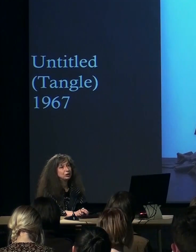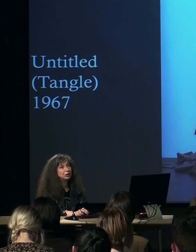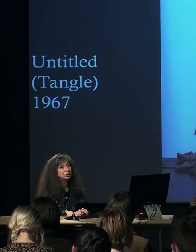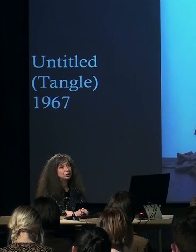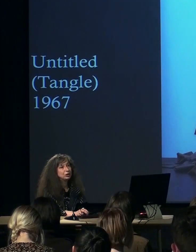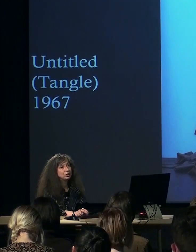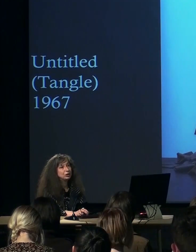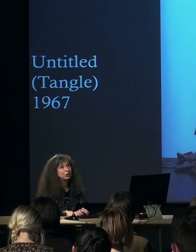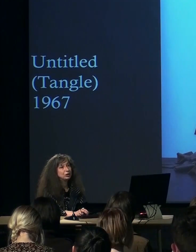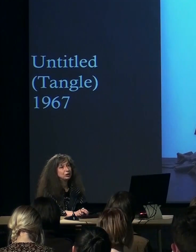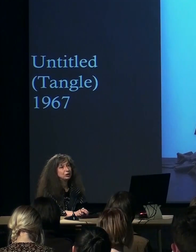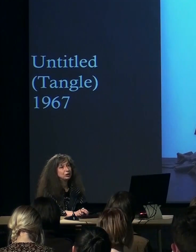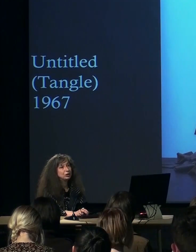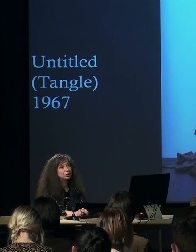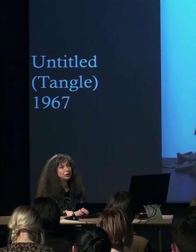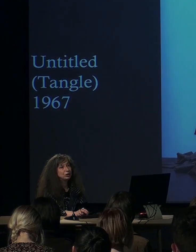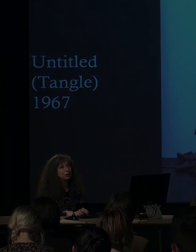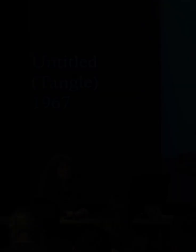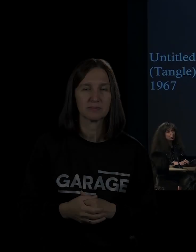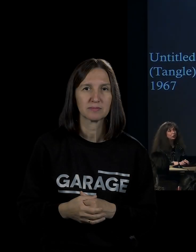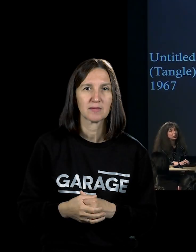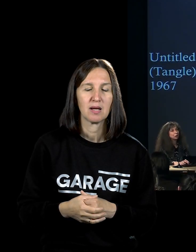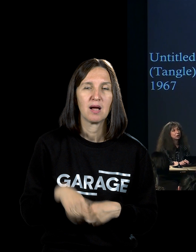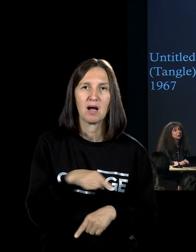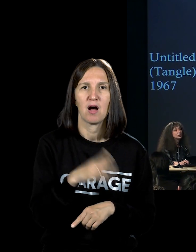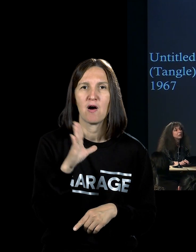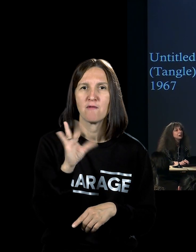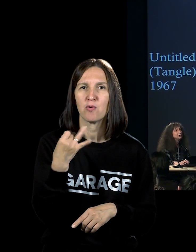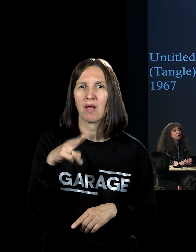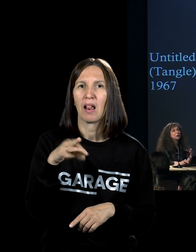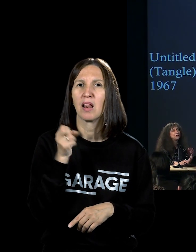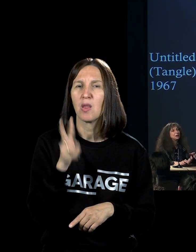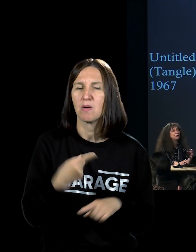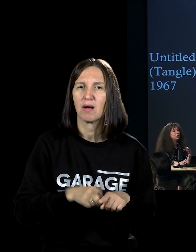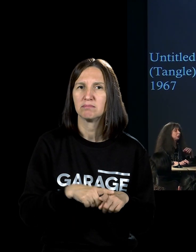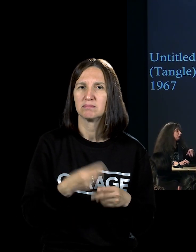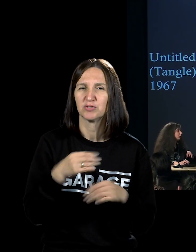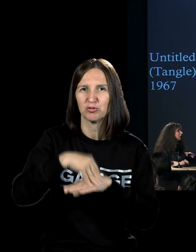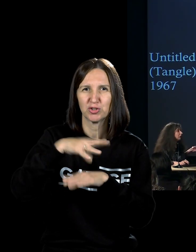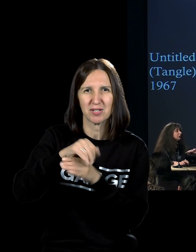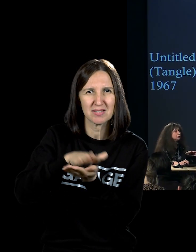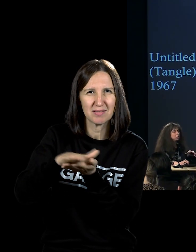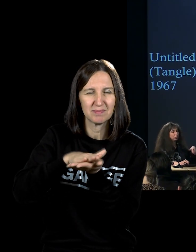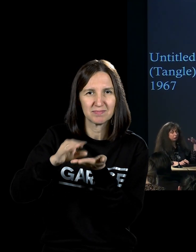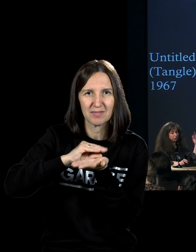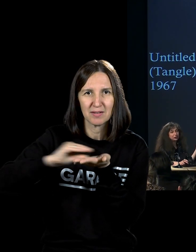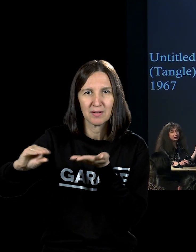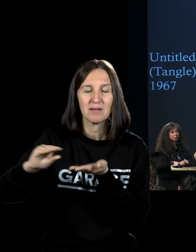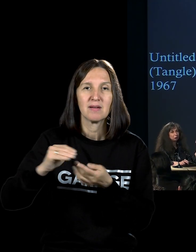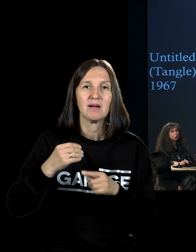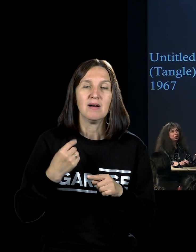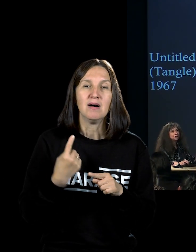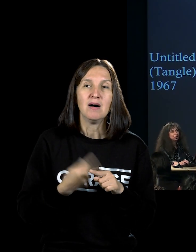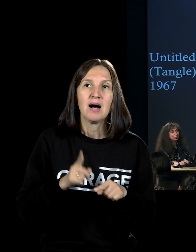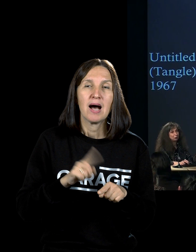полу полосы переплетаются и завиваются. Войлок, который как раз является по определению тем, что вот этим вот